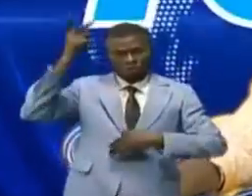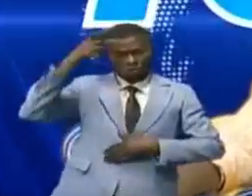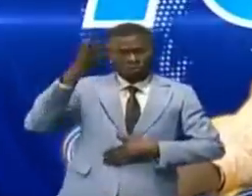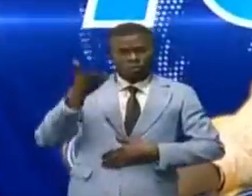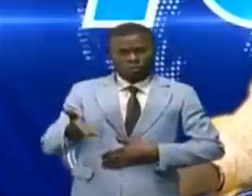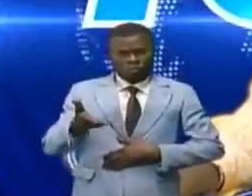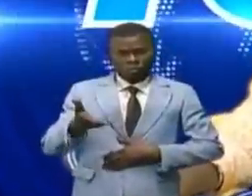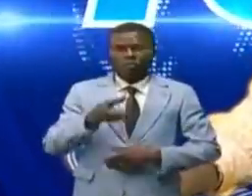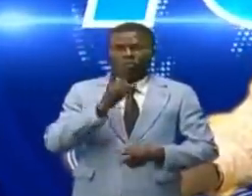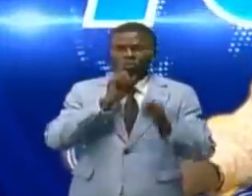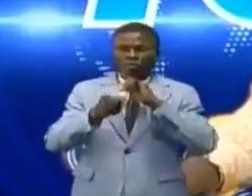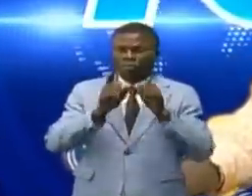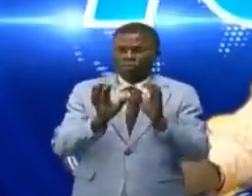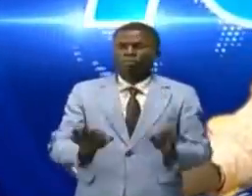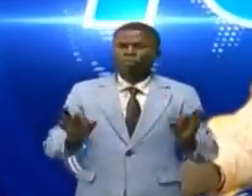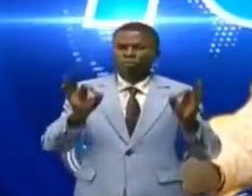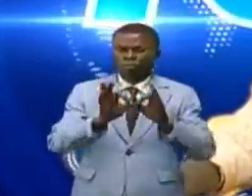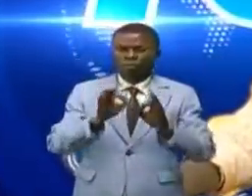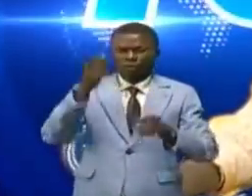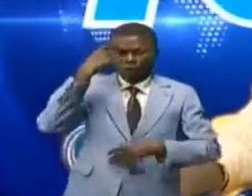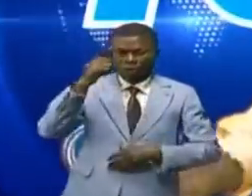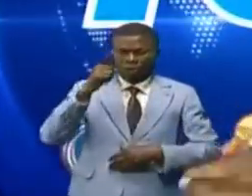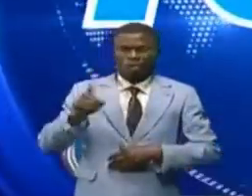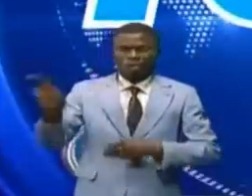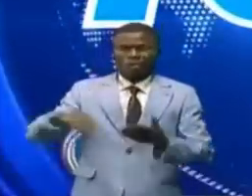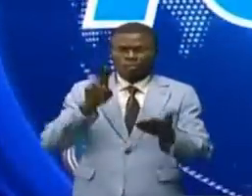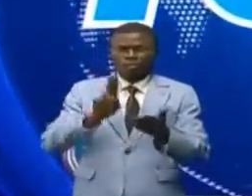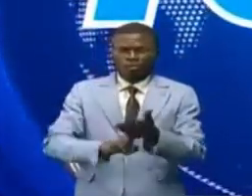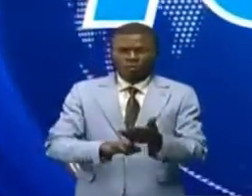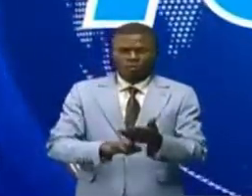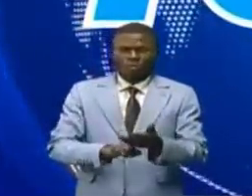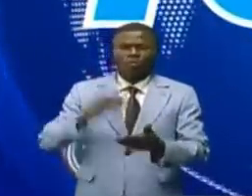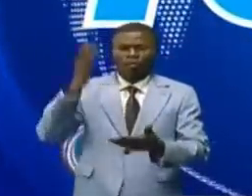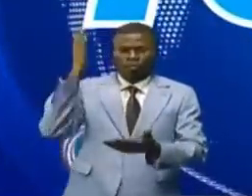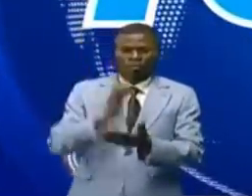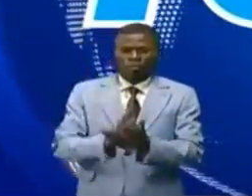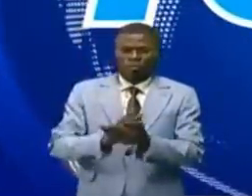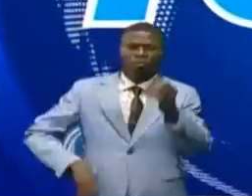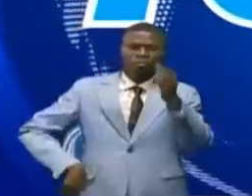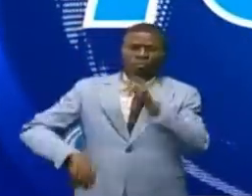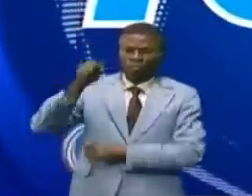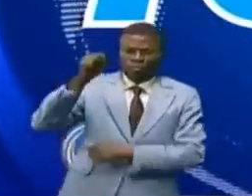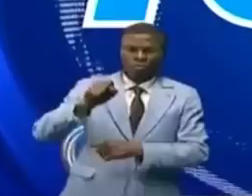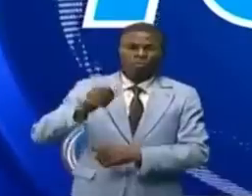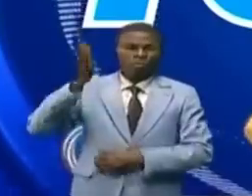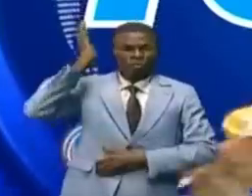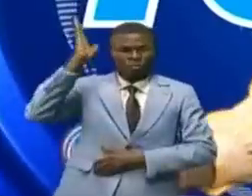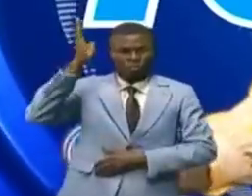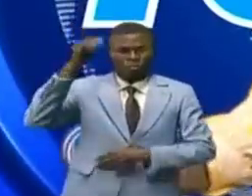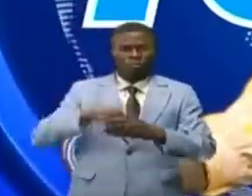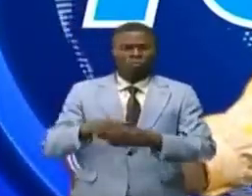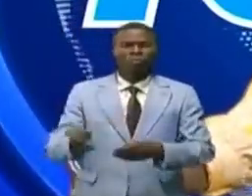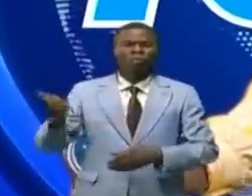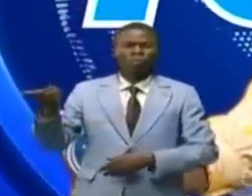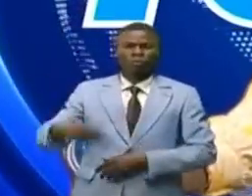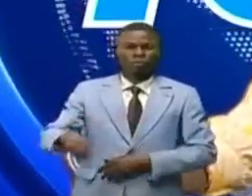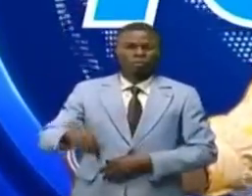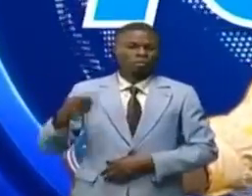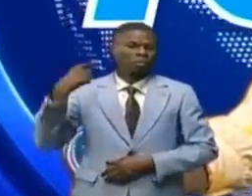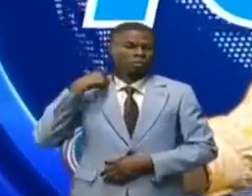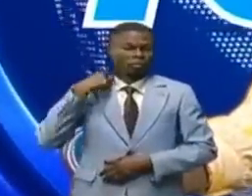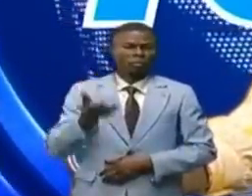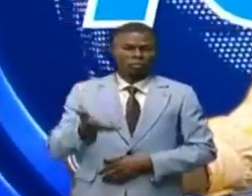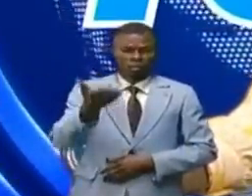et des échanges fructués pour arriver à une synergie contre les miliciens morts qui sème la terreur dans cette partie du territoire